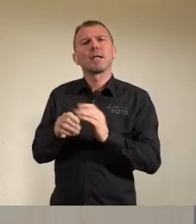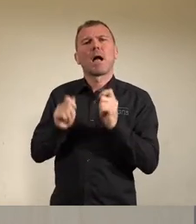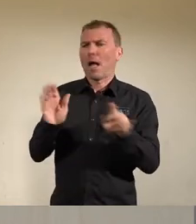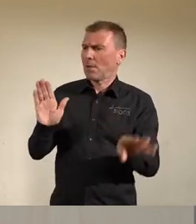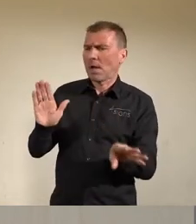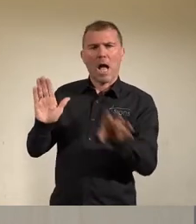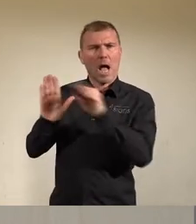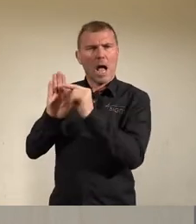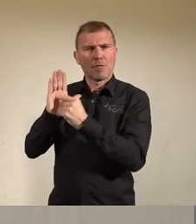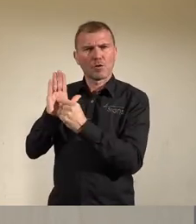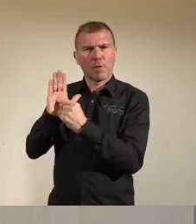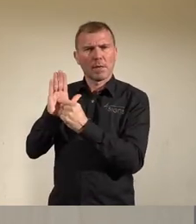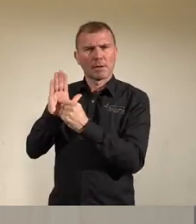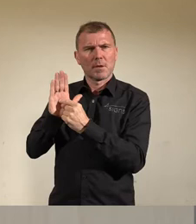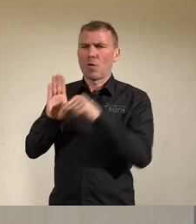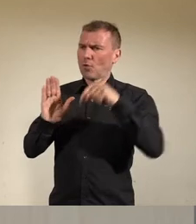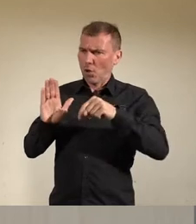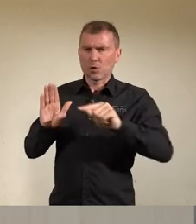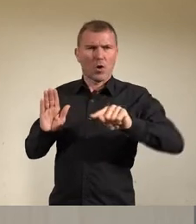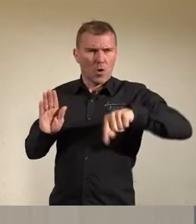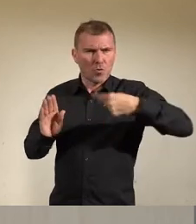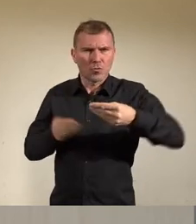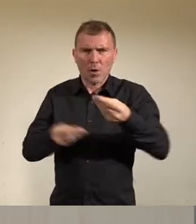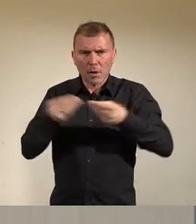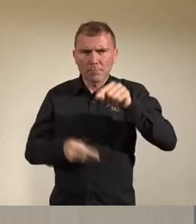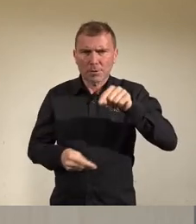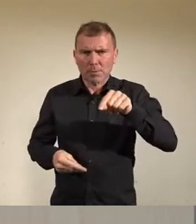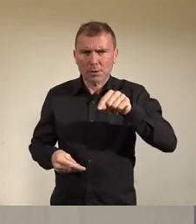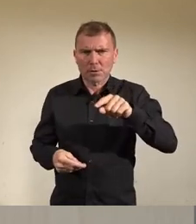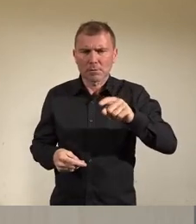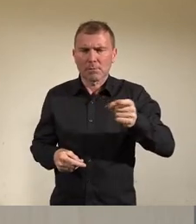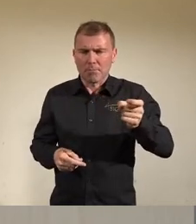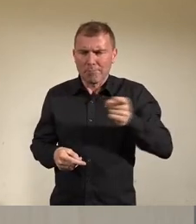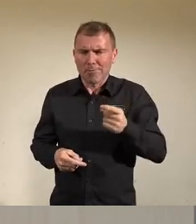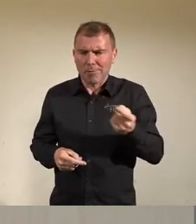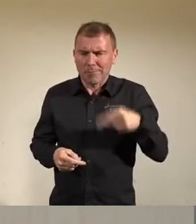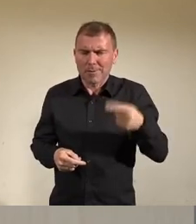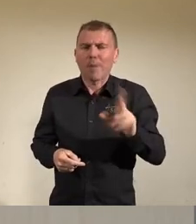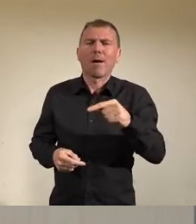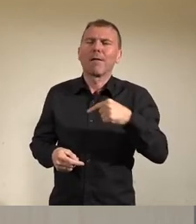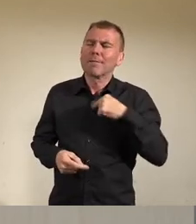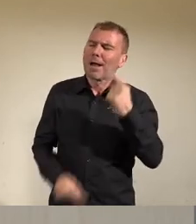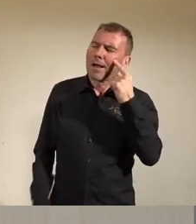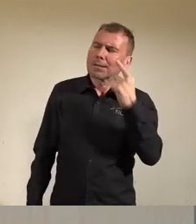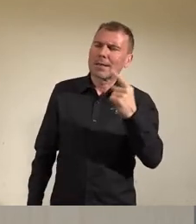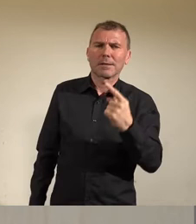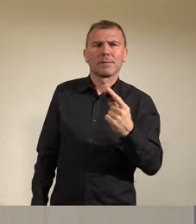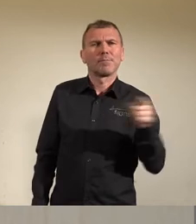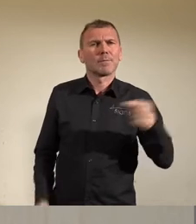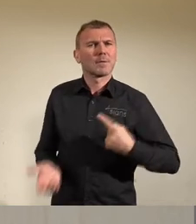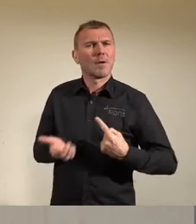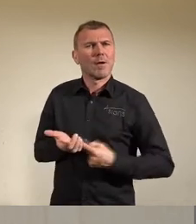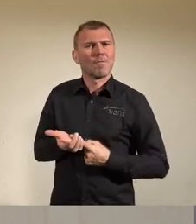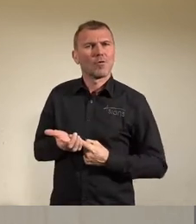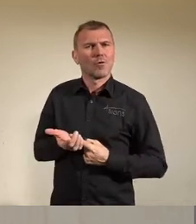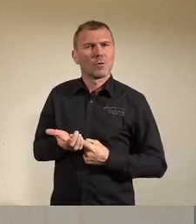Antrag, den man heute auch noch behandeln wird. Wir glauben, die Forderungen